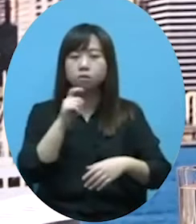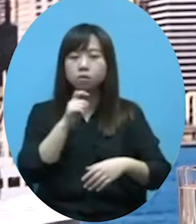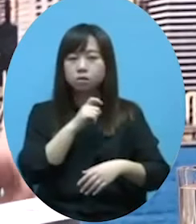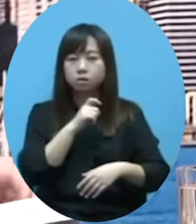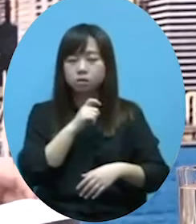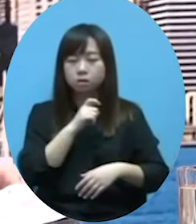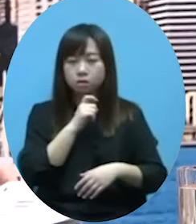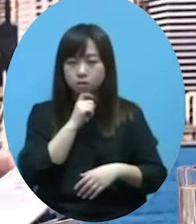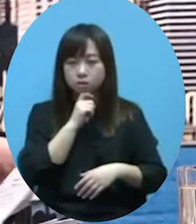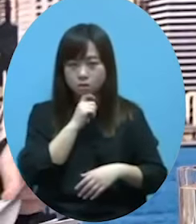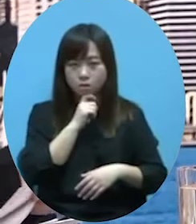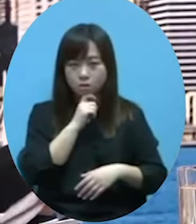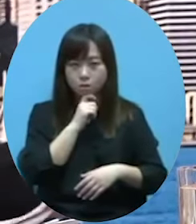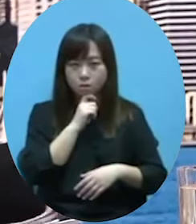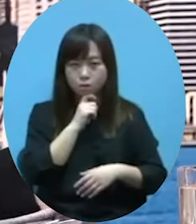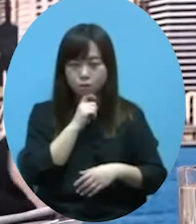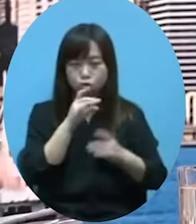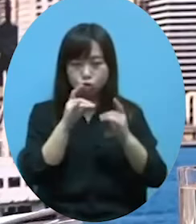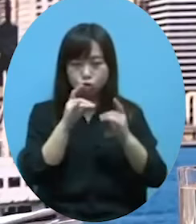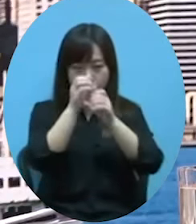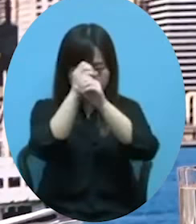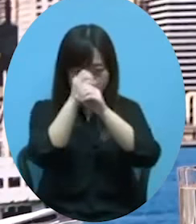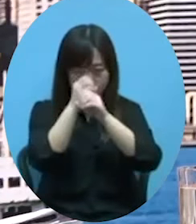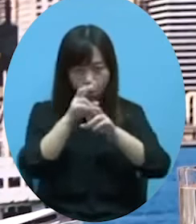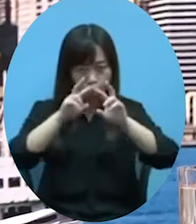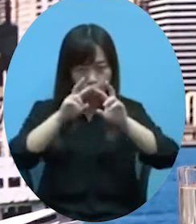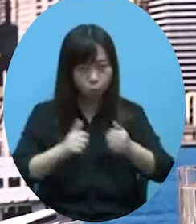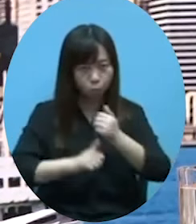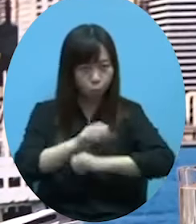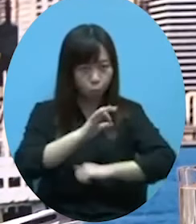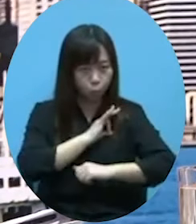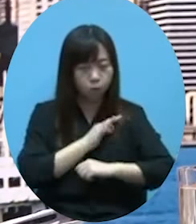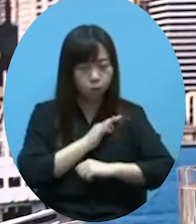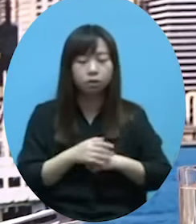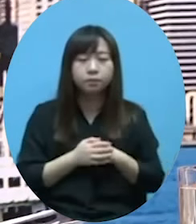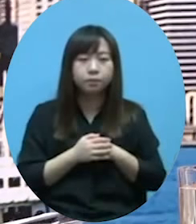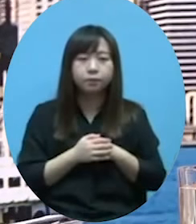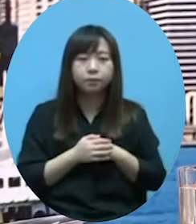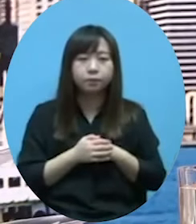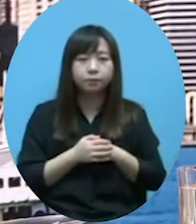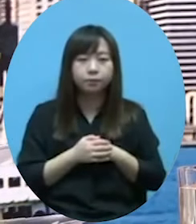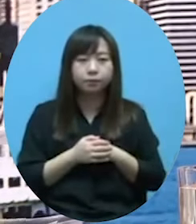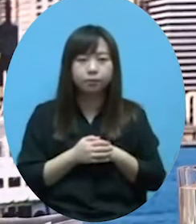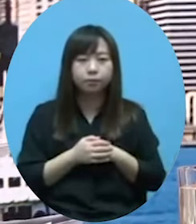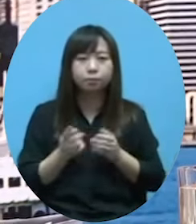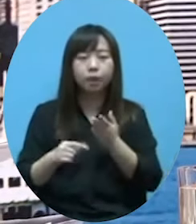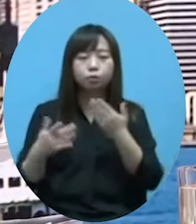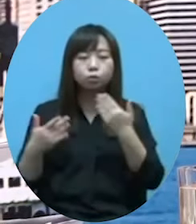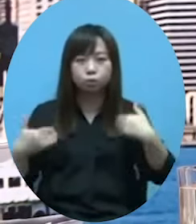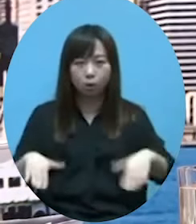臨床研究倫理委員會我們都通過了另外